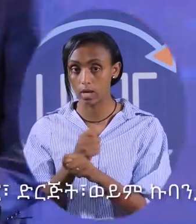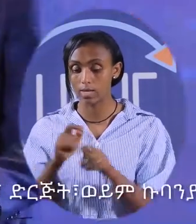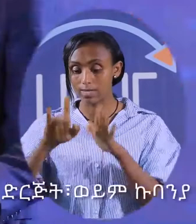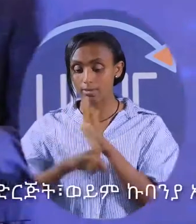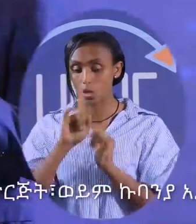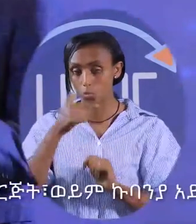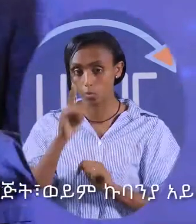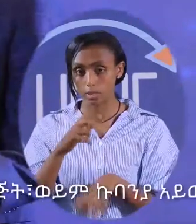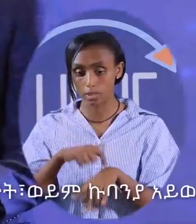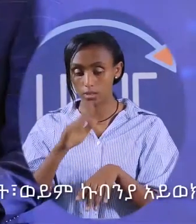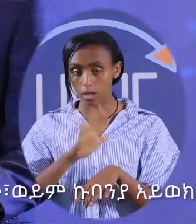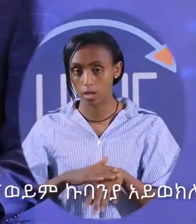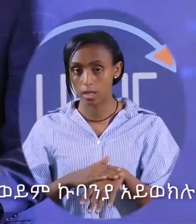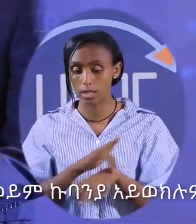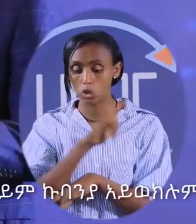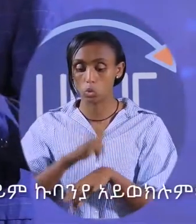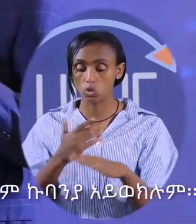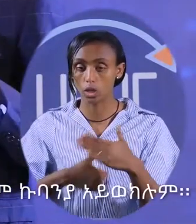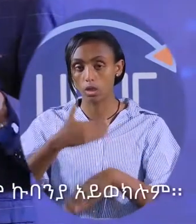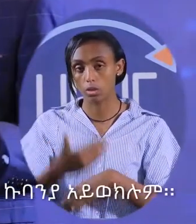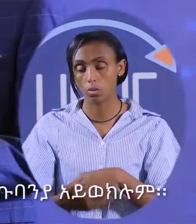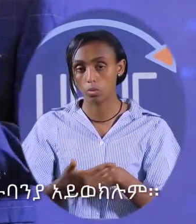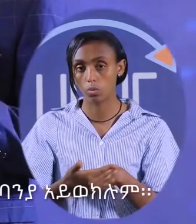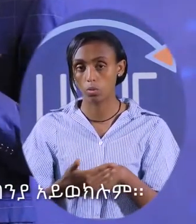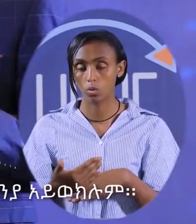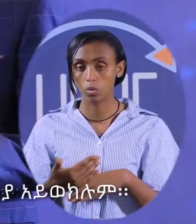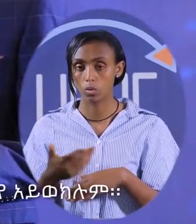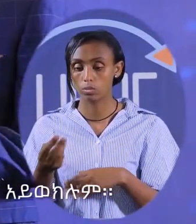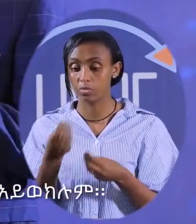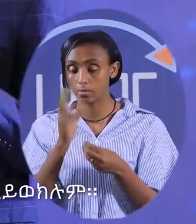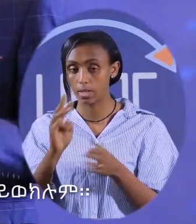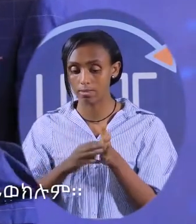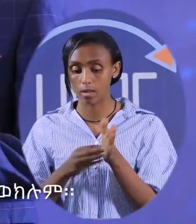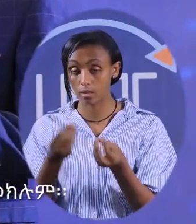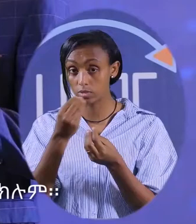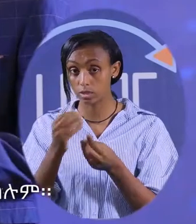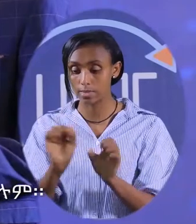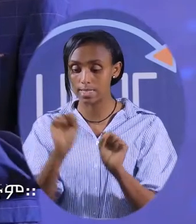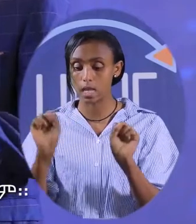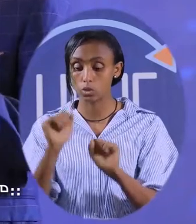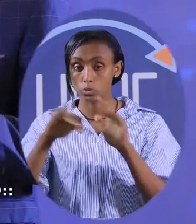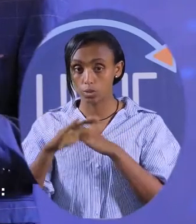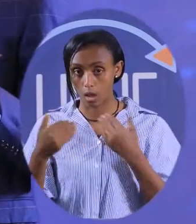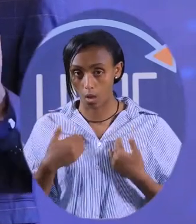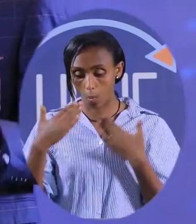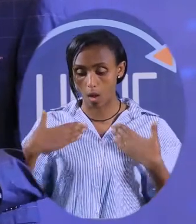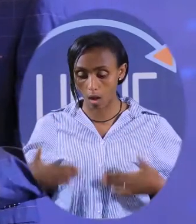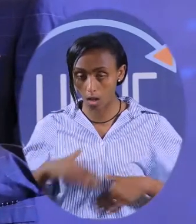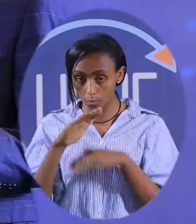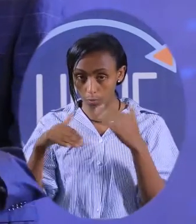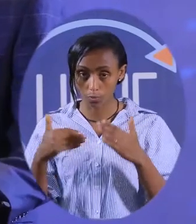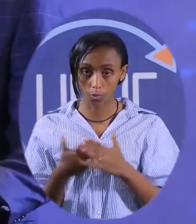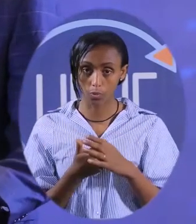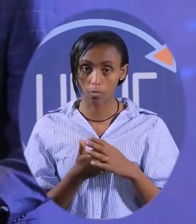ነው በሚንልበት ሰዓት ከዜጎች ቀጥሎ በምግብና ሥርዓተ ምግብ ሳይንስ ውስጥ ያሉ አካላት